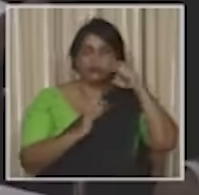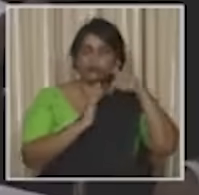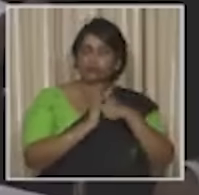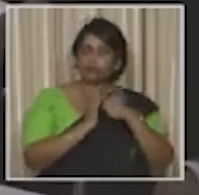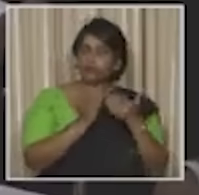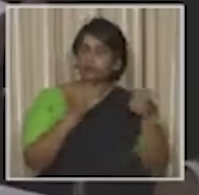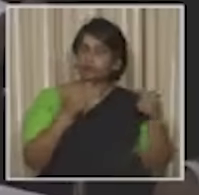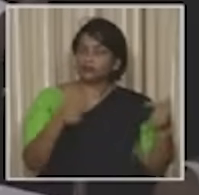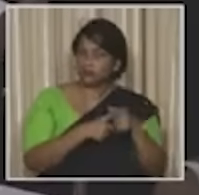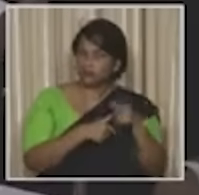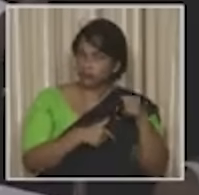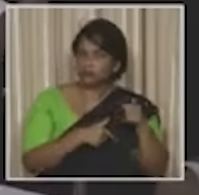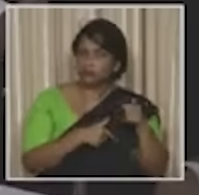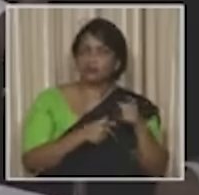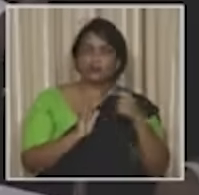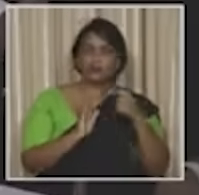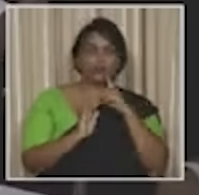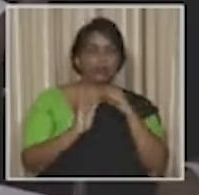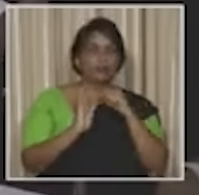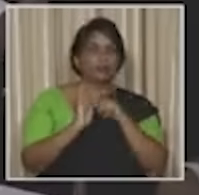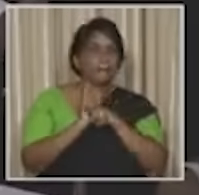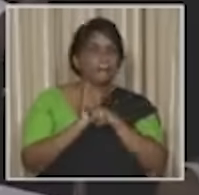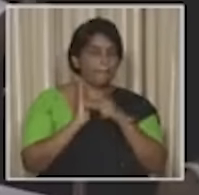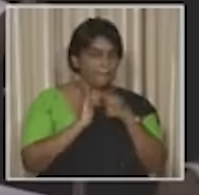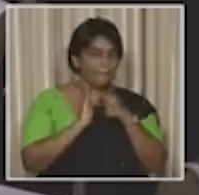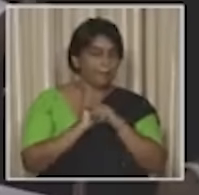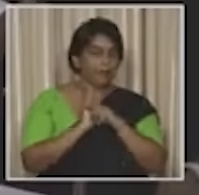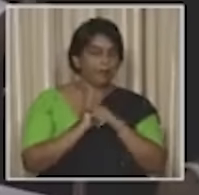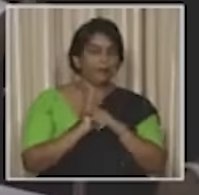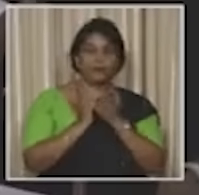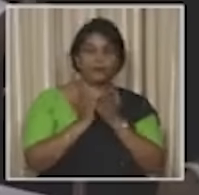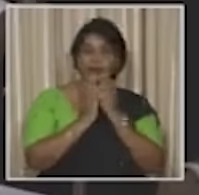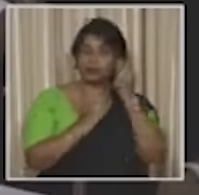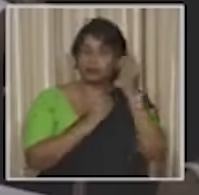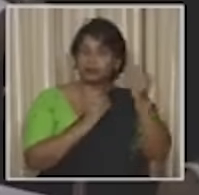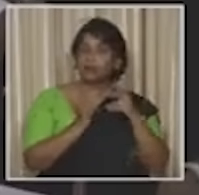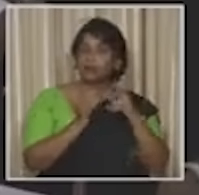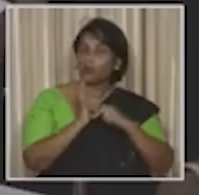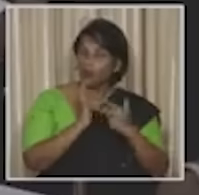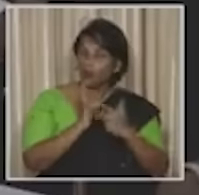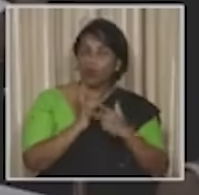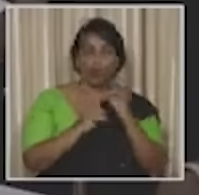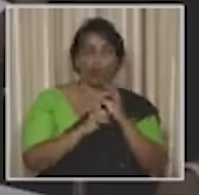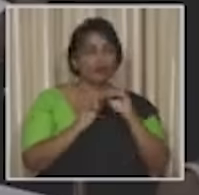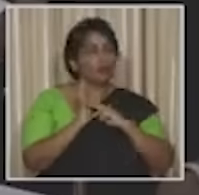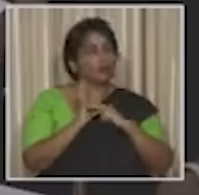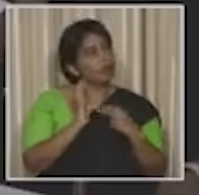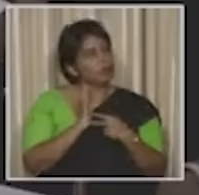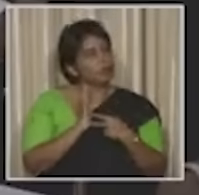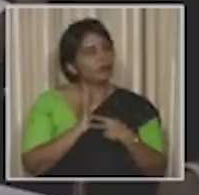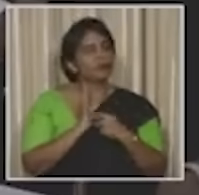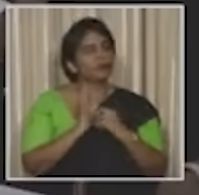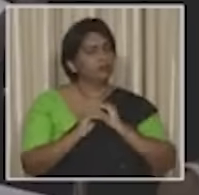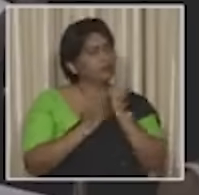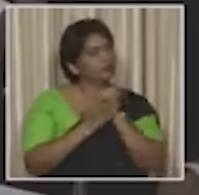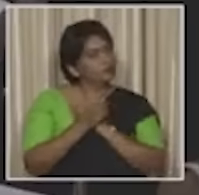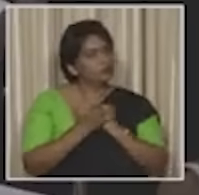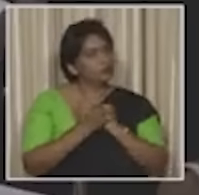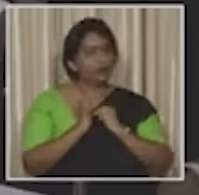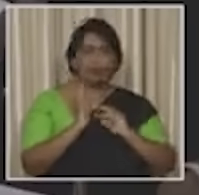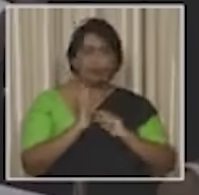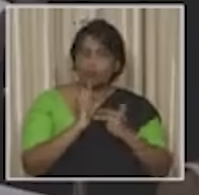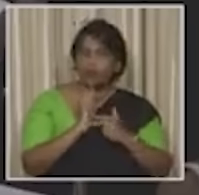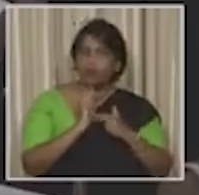වරාය ගත්තත් බටහිර වරාය බටහිර අදාණ්ඩ දීප ව්‍යාපෘති ගත්තත් පුනරීම් ව්‍යාපෘති ගත්තත් මේ සියලුම